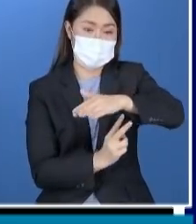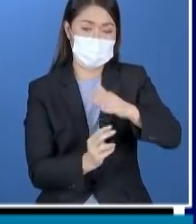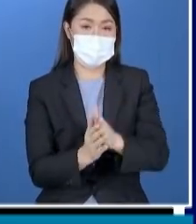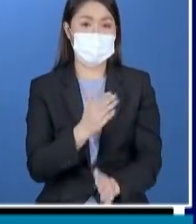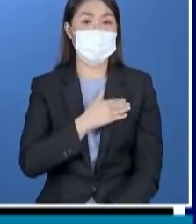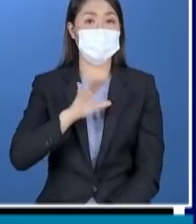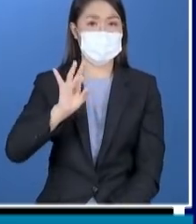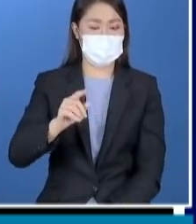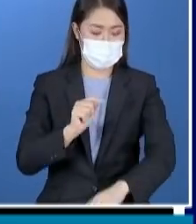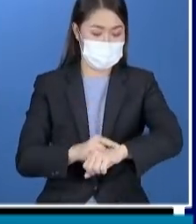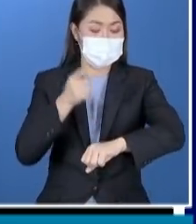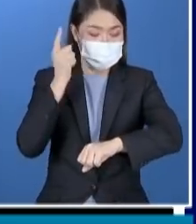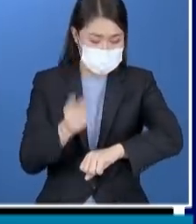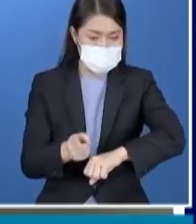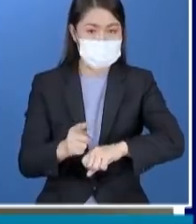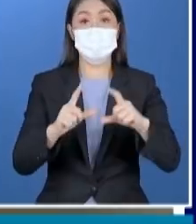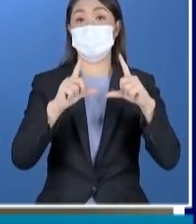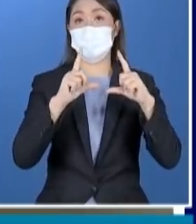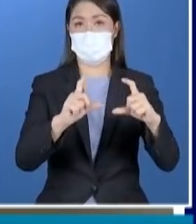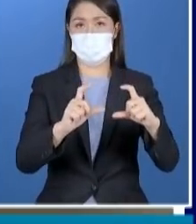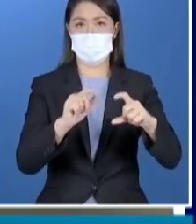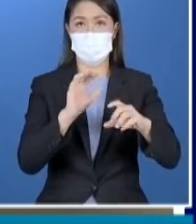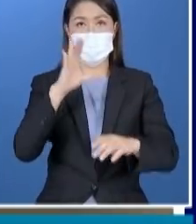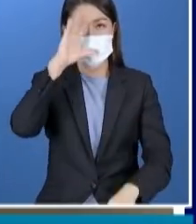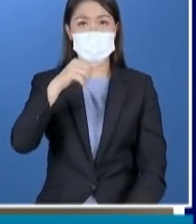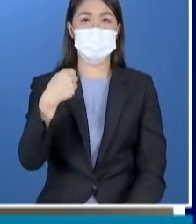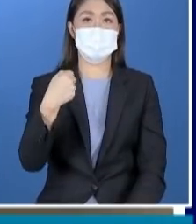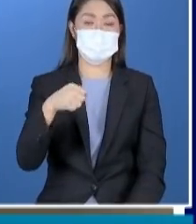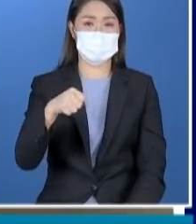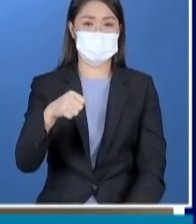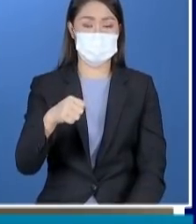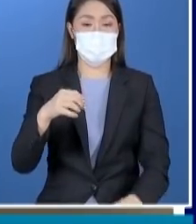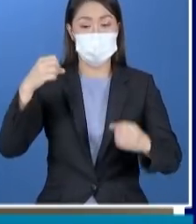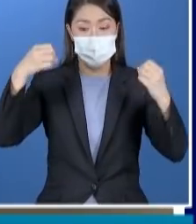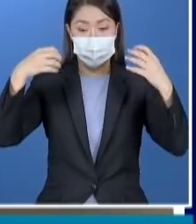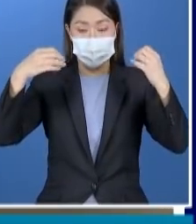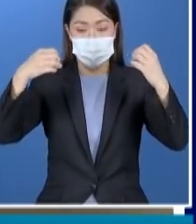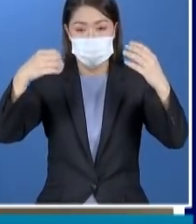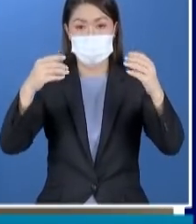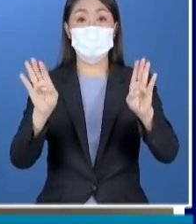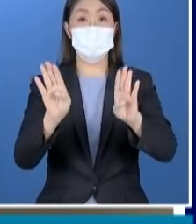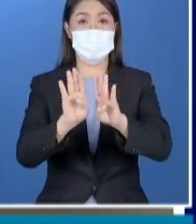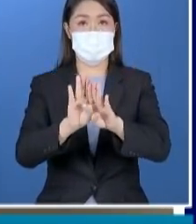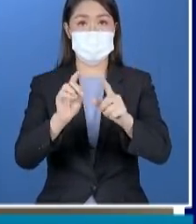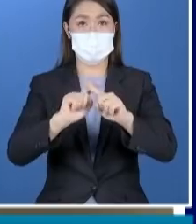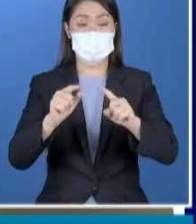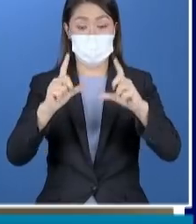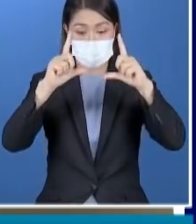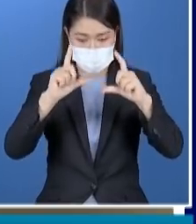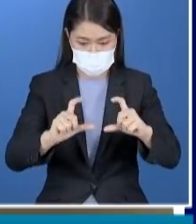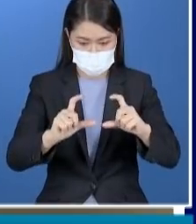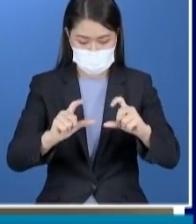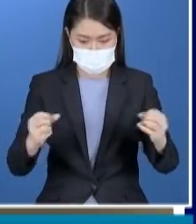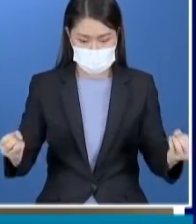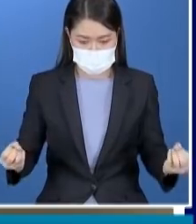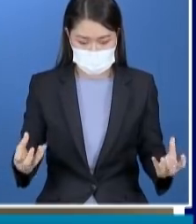ตอนเวลาจริงคือที่ถ่ายรูปไว้ประมาณ4ทุ่มแล้วไฟที่สะพานพระราม8มันปิดไปแล ้ วแต่ตอนถ่ายรูปเนี่ยภา